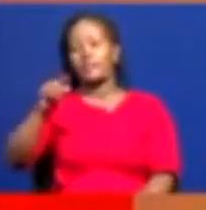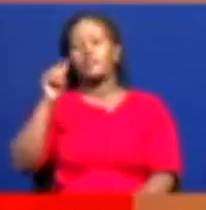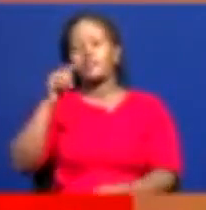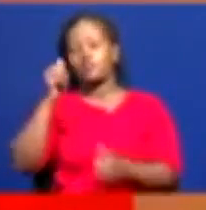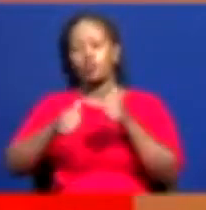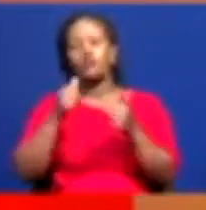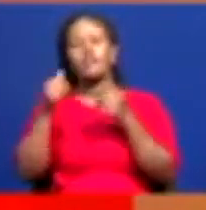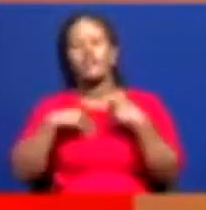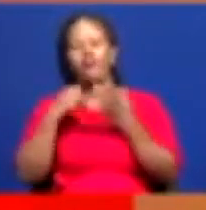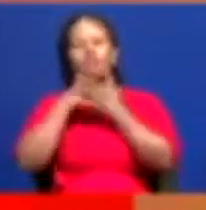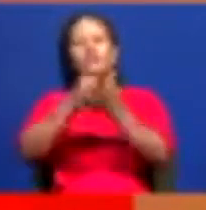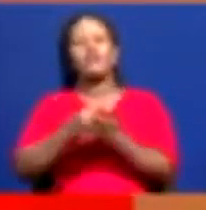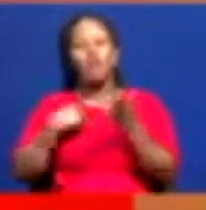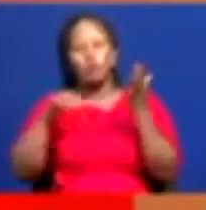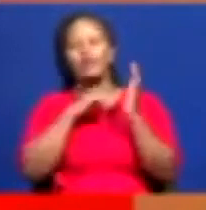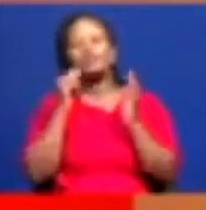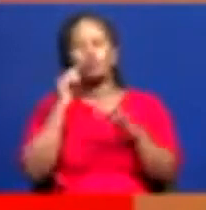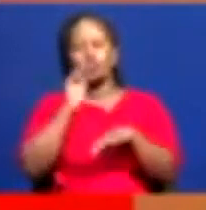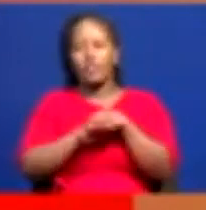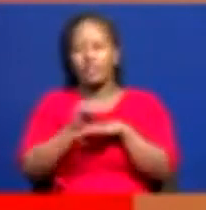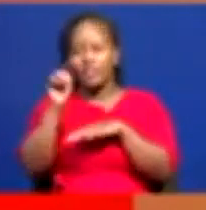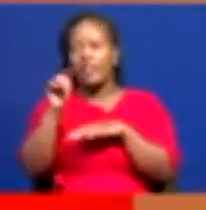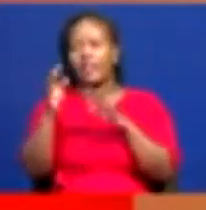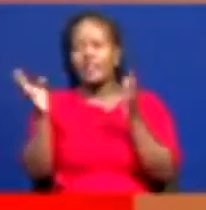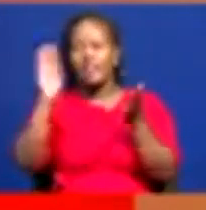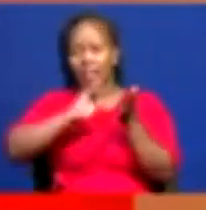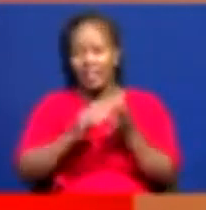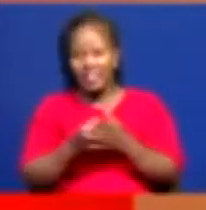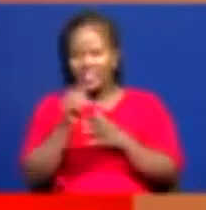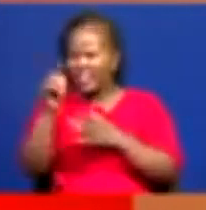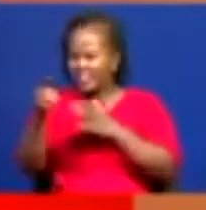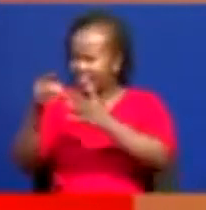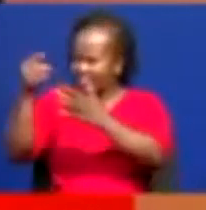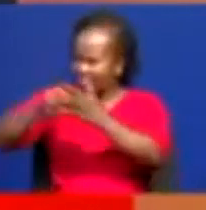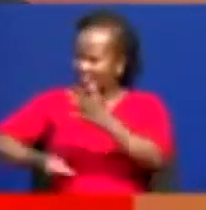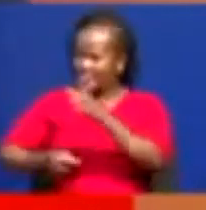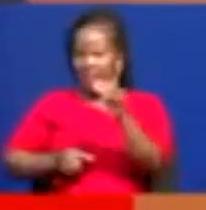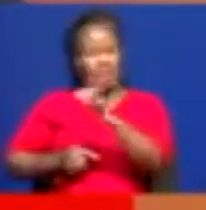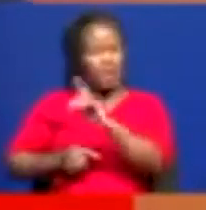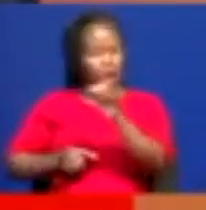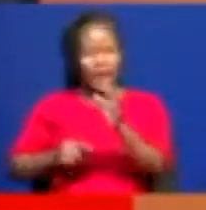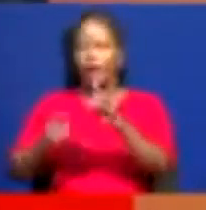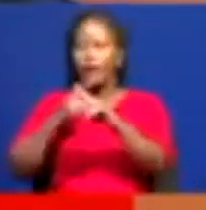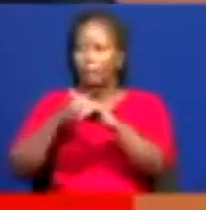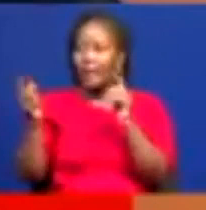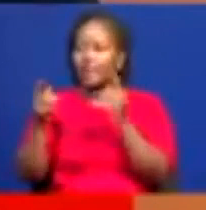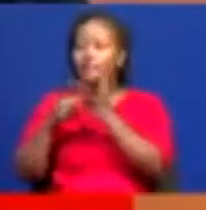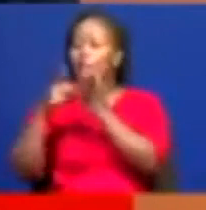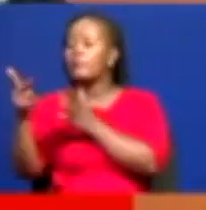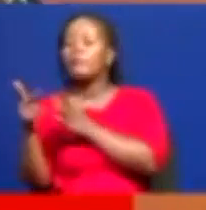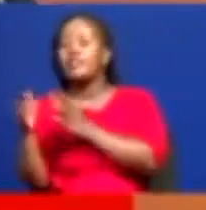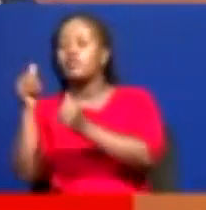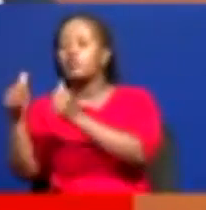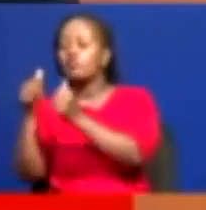Blank Tape Levy, ambao nirudie, si ushuru, ni malipo yanayotekelezwa, hayaendi kwa